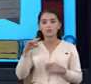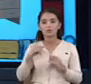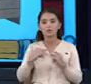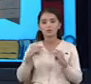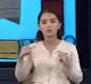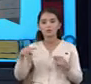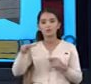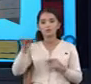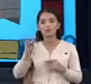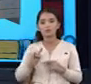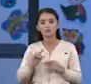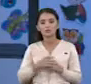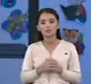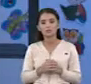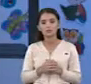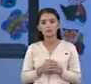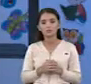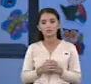Это столы.